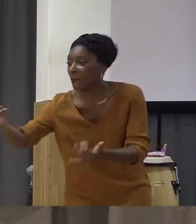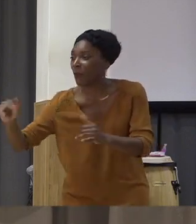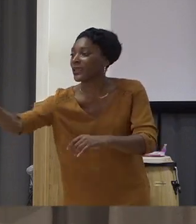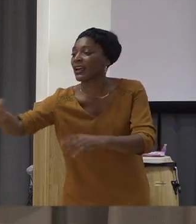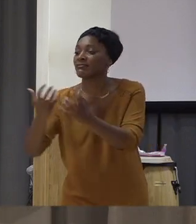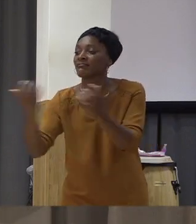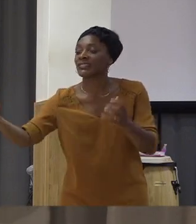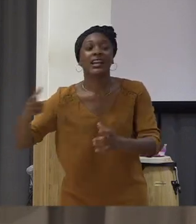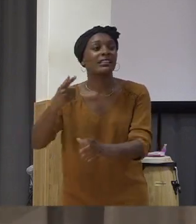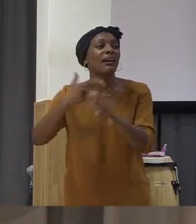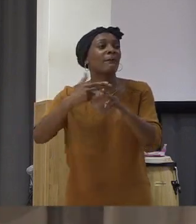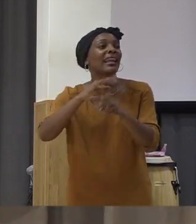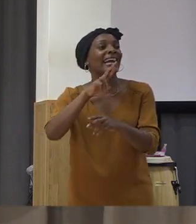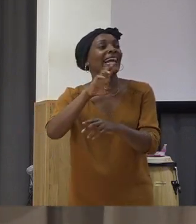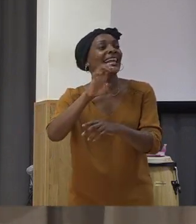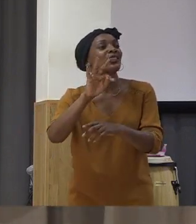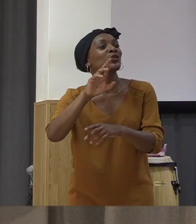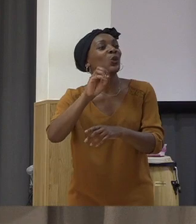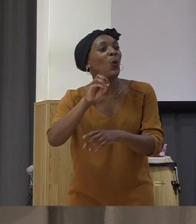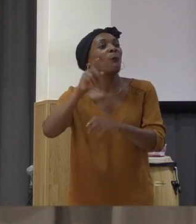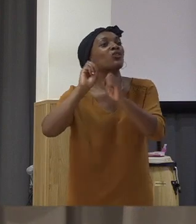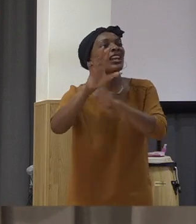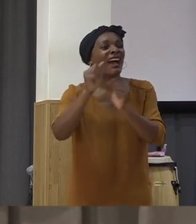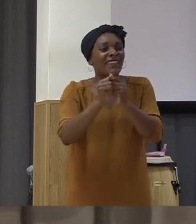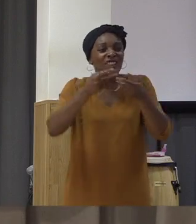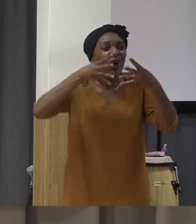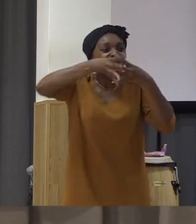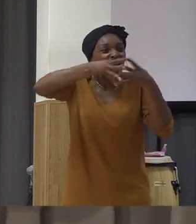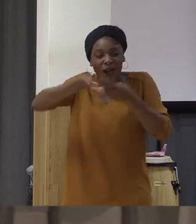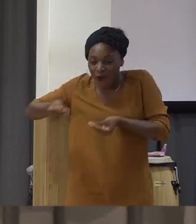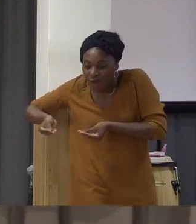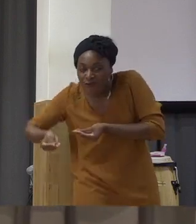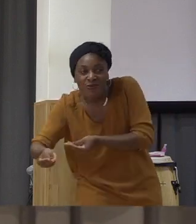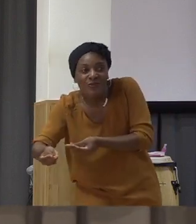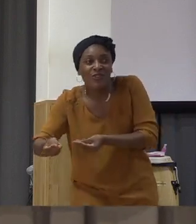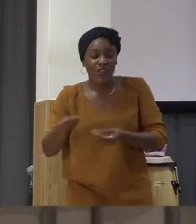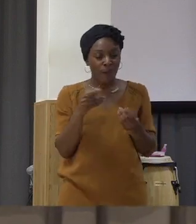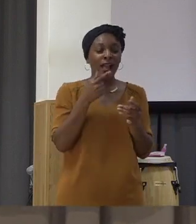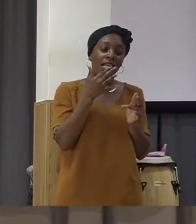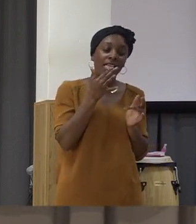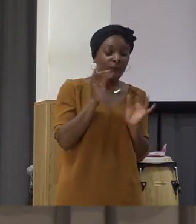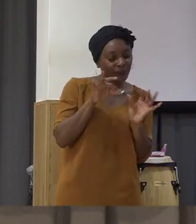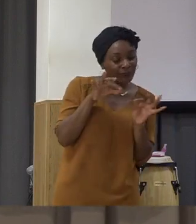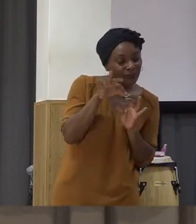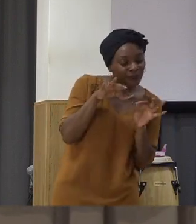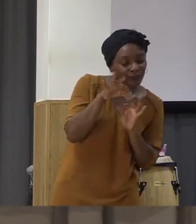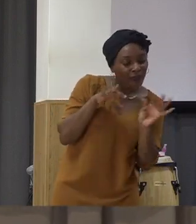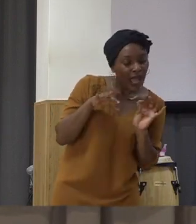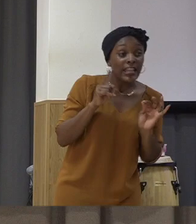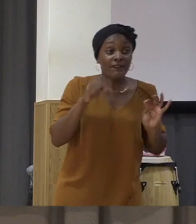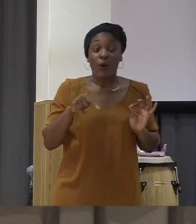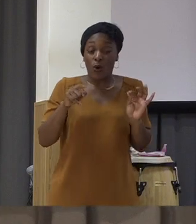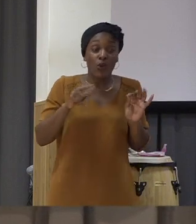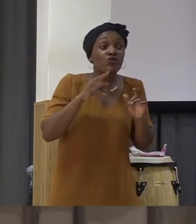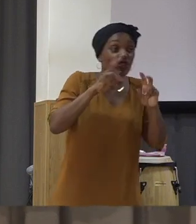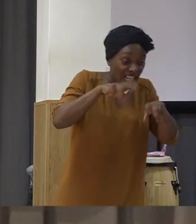là, un rétroprojecteur avec des transparents. Le chanteur choisissait ses chants et il fallait trouver les transparents